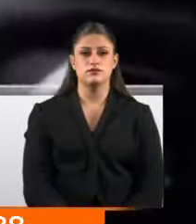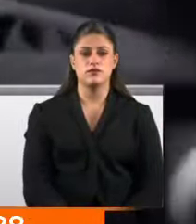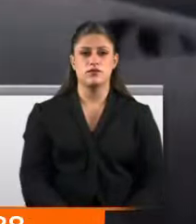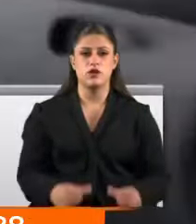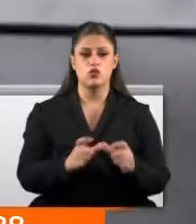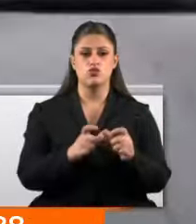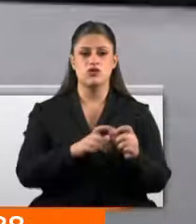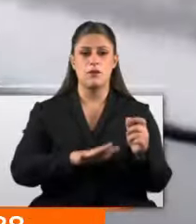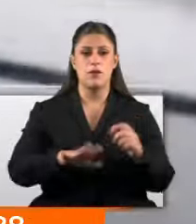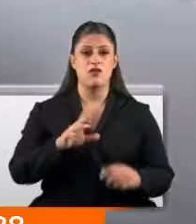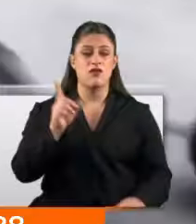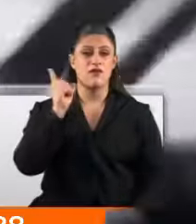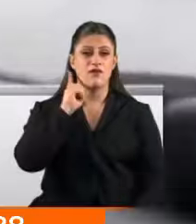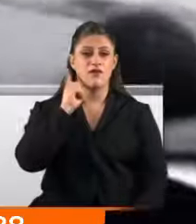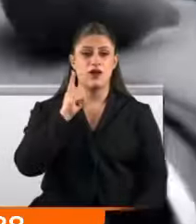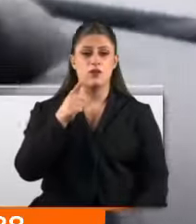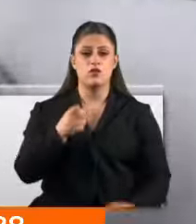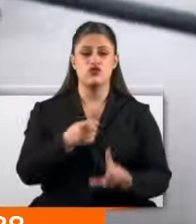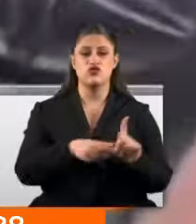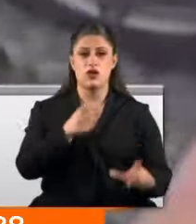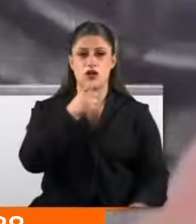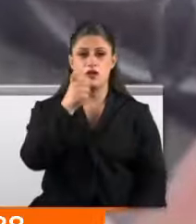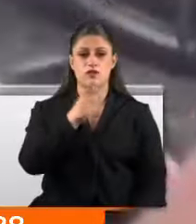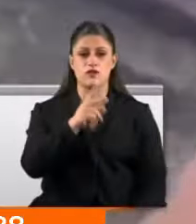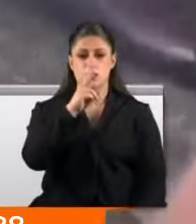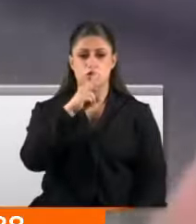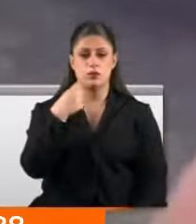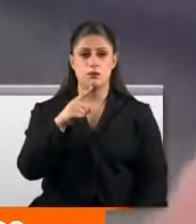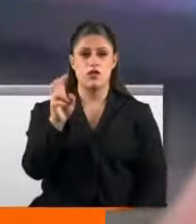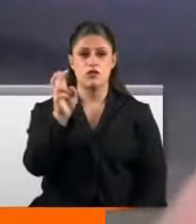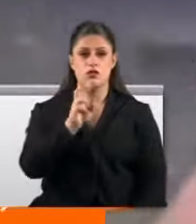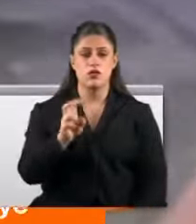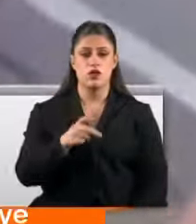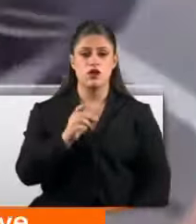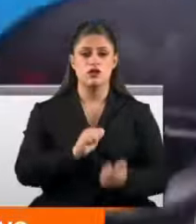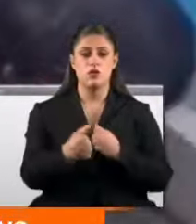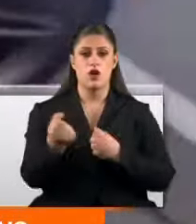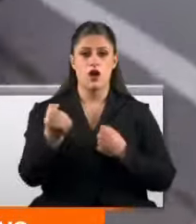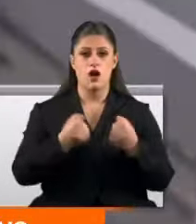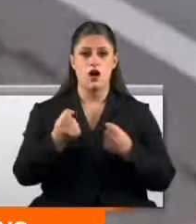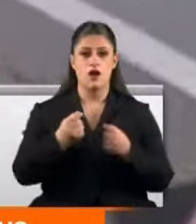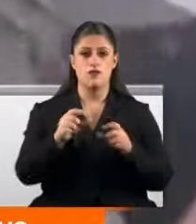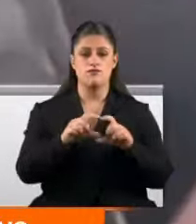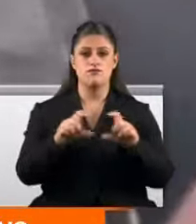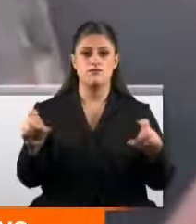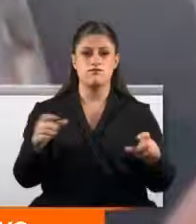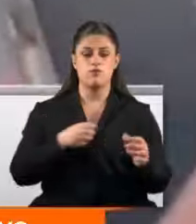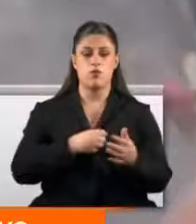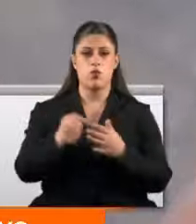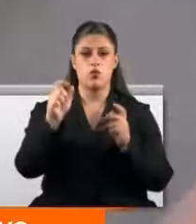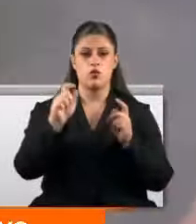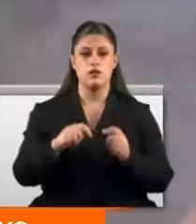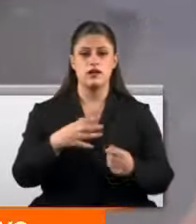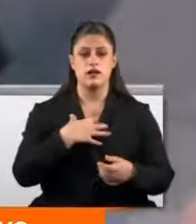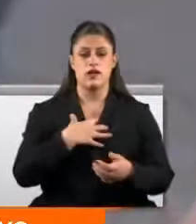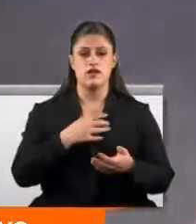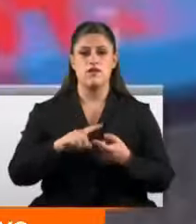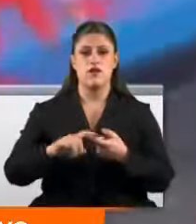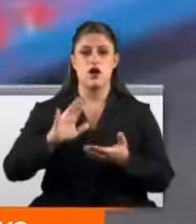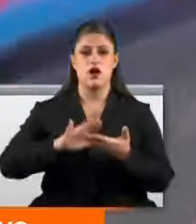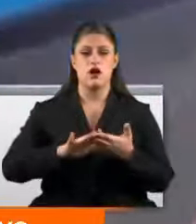Sosyal medya fenomeni Jack Doherty, 200 bin dolarlık spor arabasıyla bariyerlere girdi. Kendisi ve arkadaşı yaralandı,